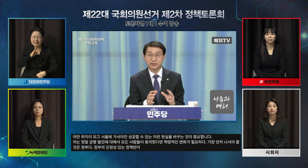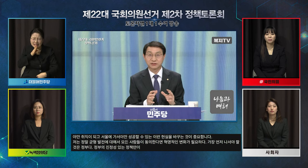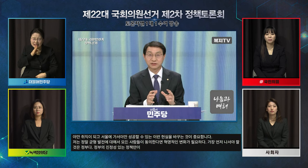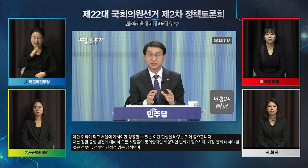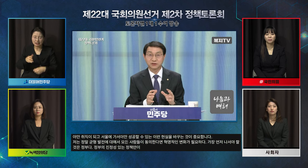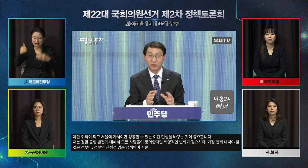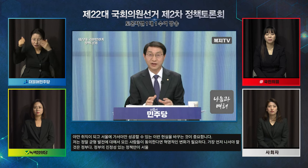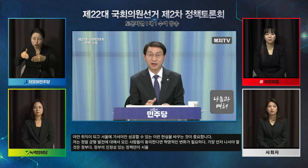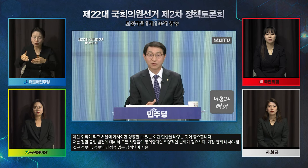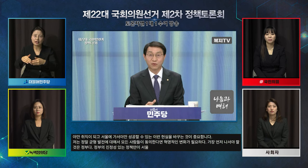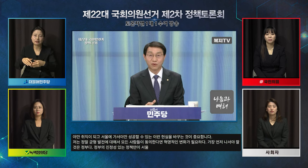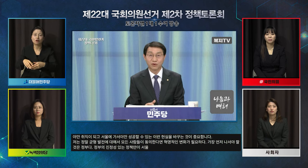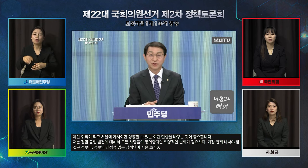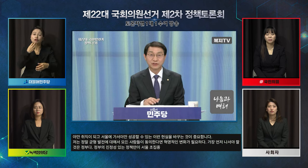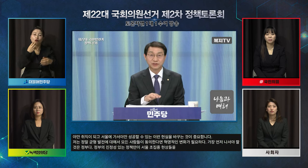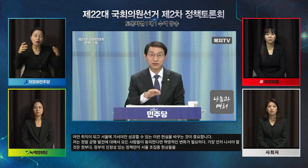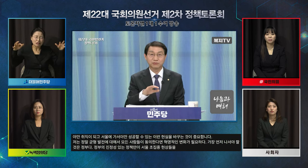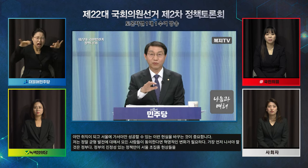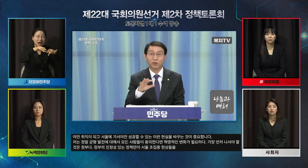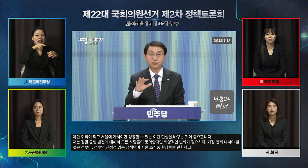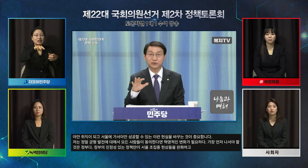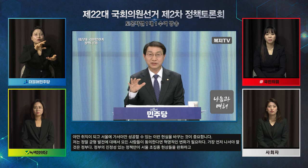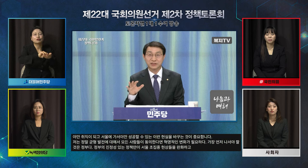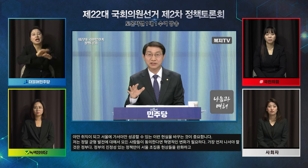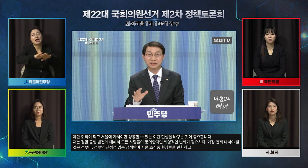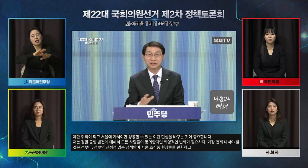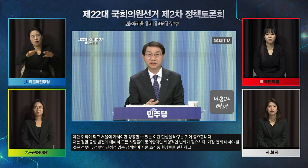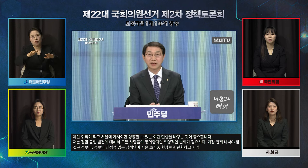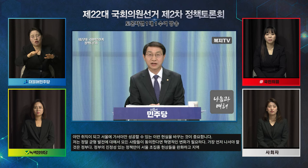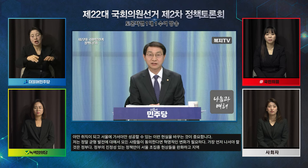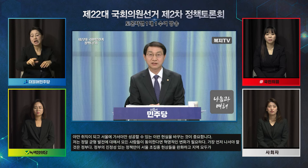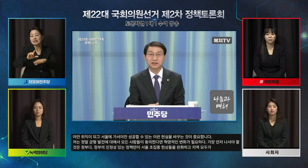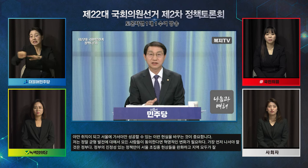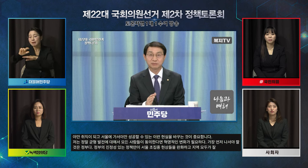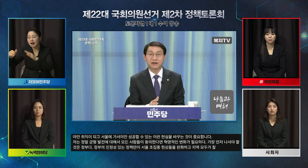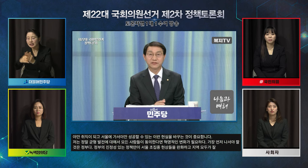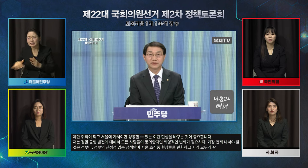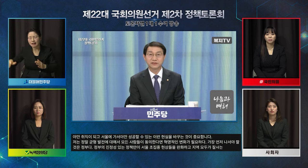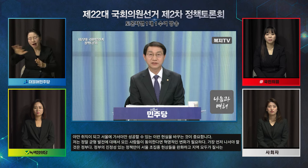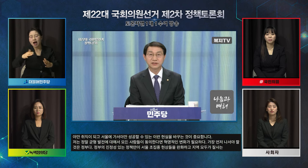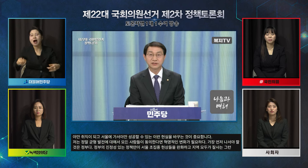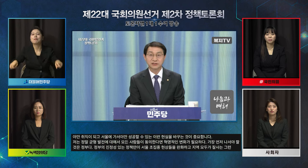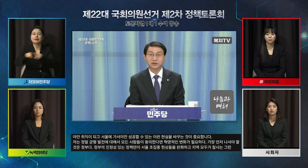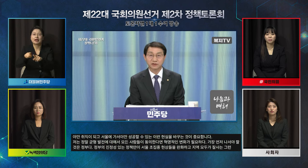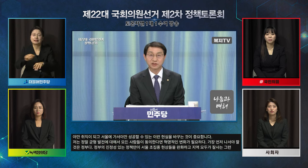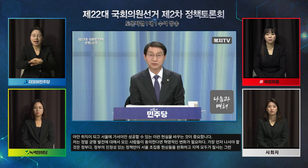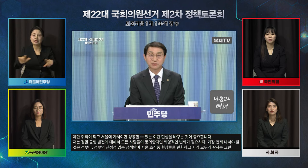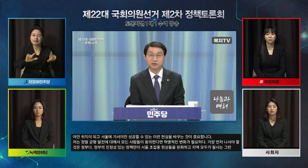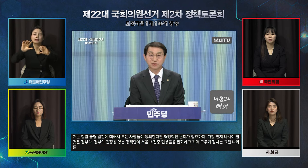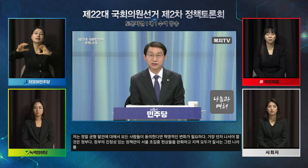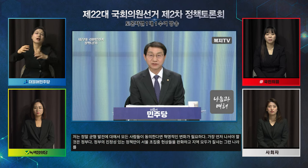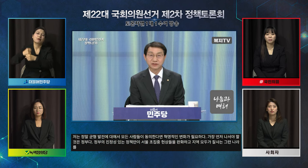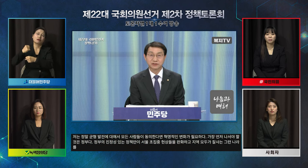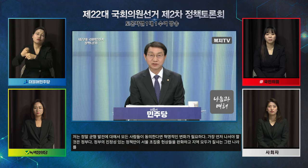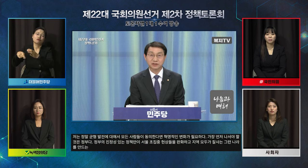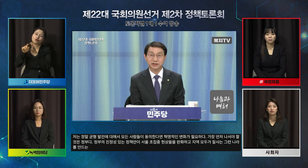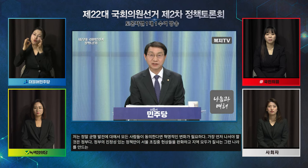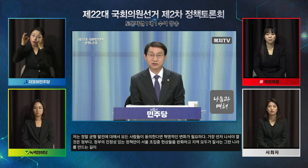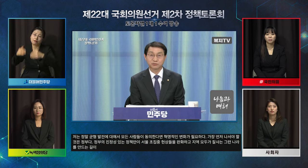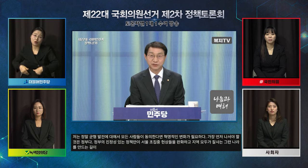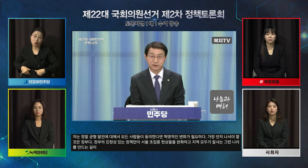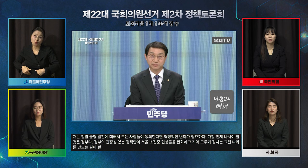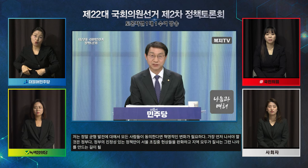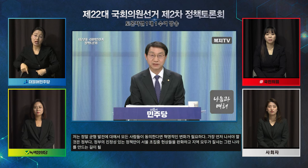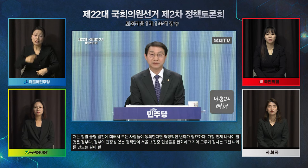현상들을 완화하고 지역 모두가 철사하는 그런 나라를 만드는 길이 될 것입니다. 민주당은 그